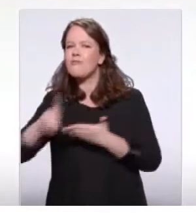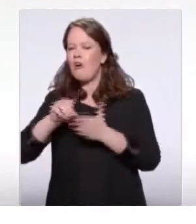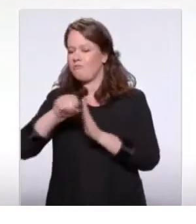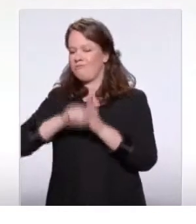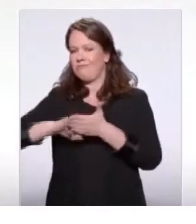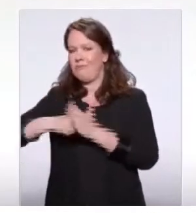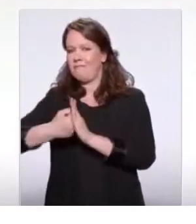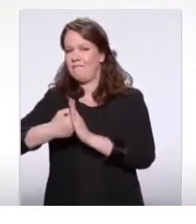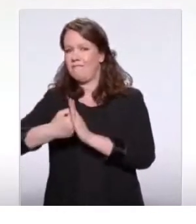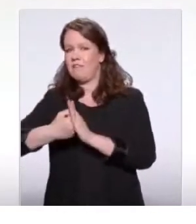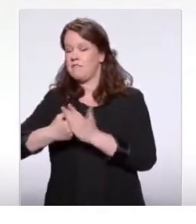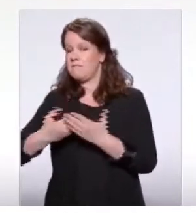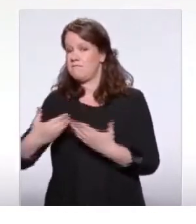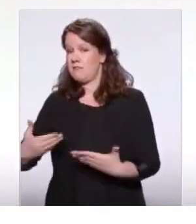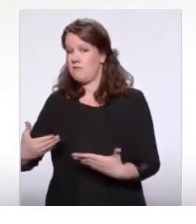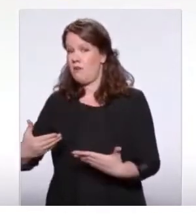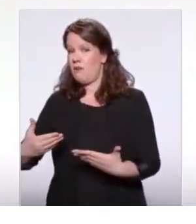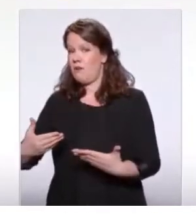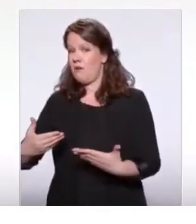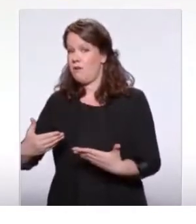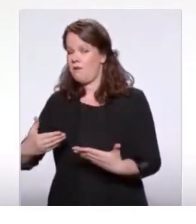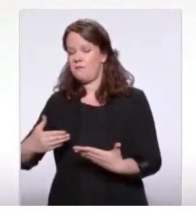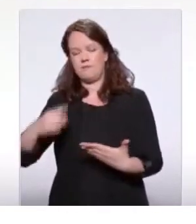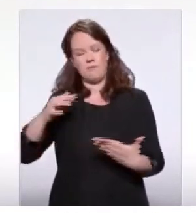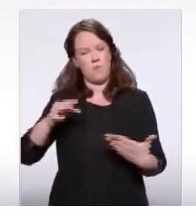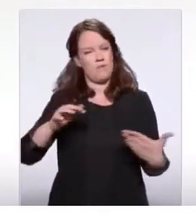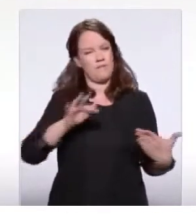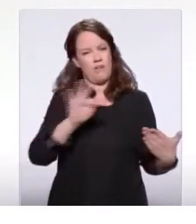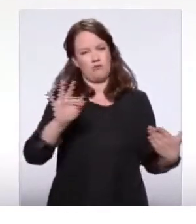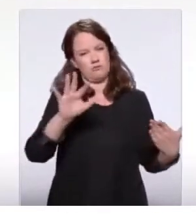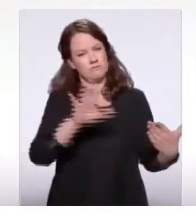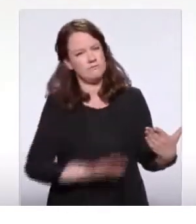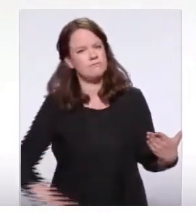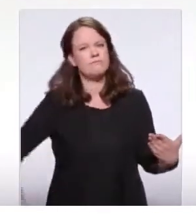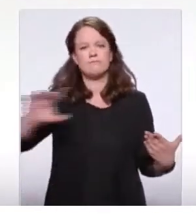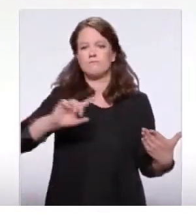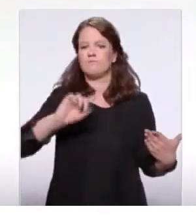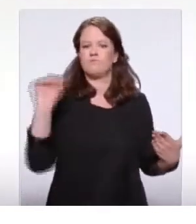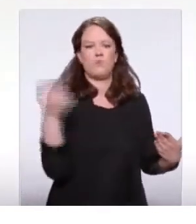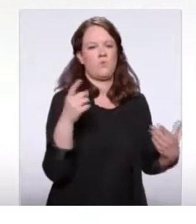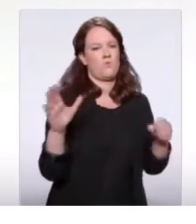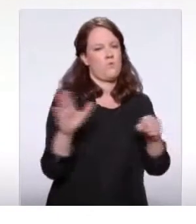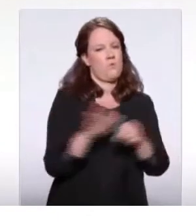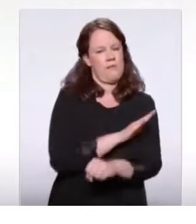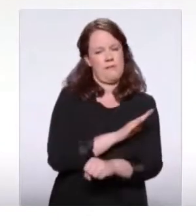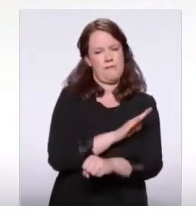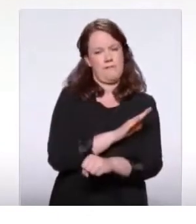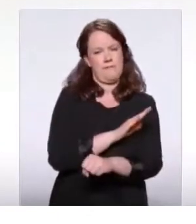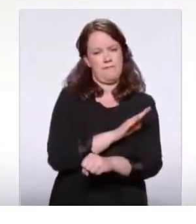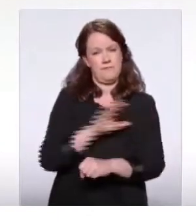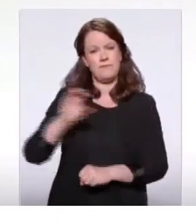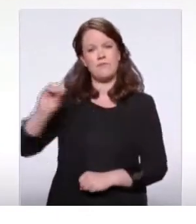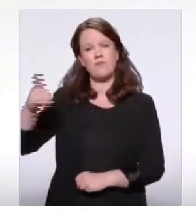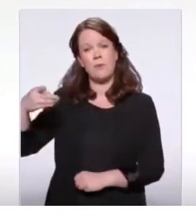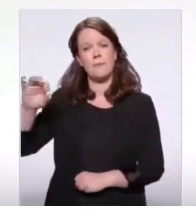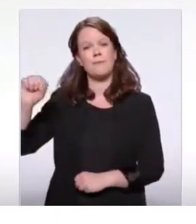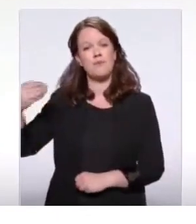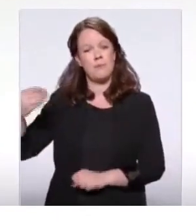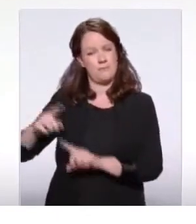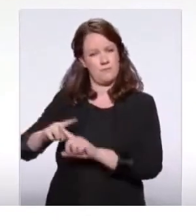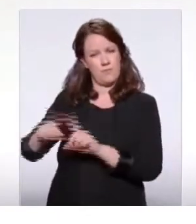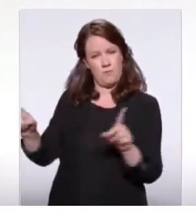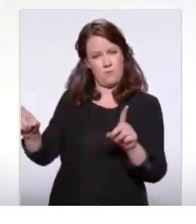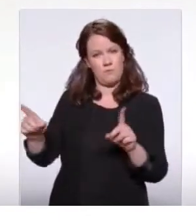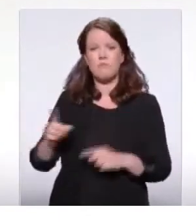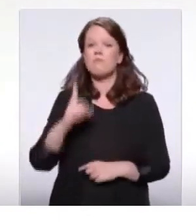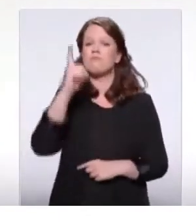renforcée, ces règles seront étendues à tout le territoire métropolitain dès ce samedi soir et pour